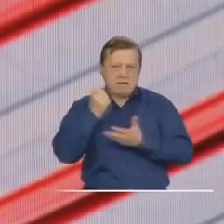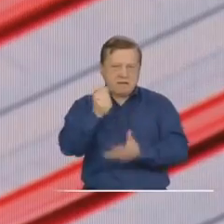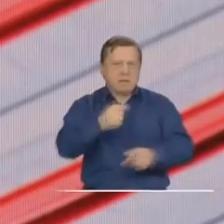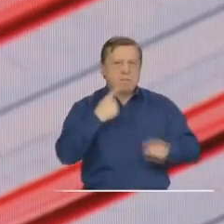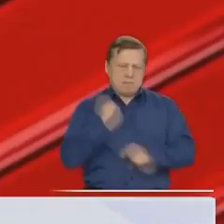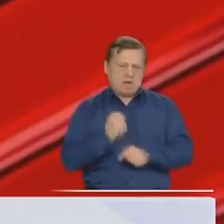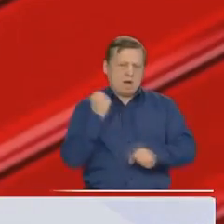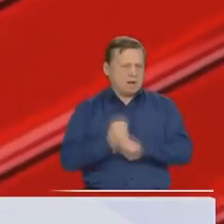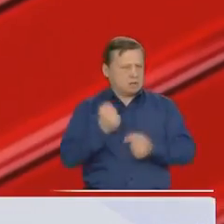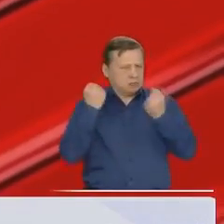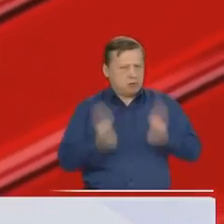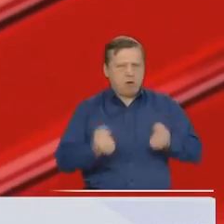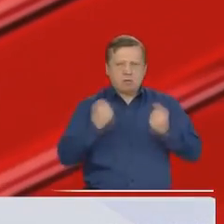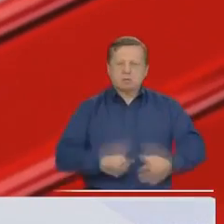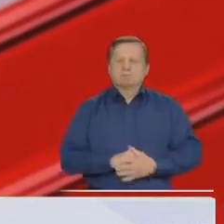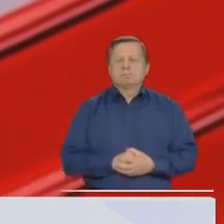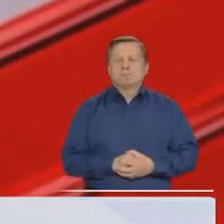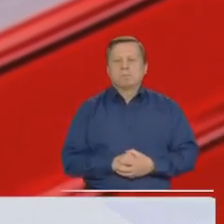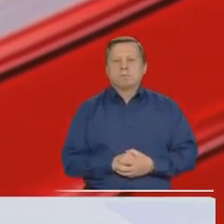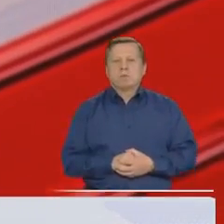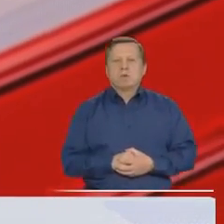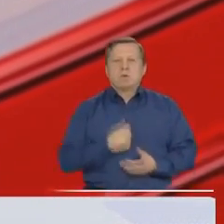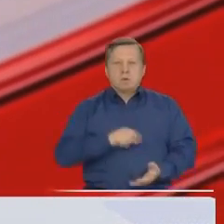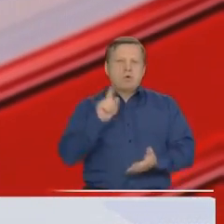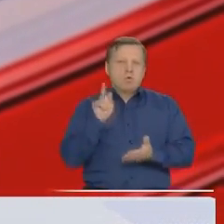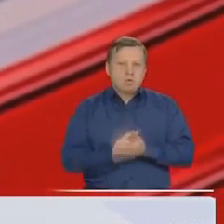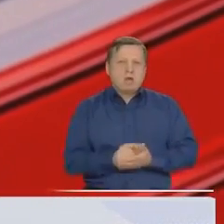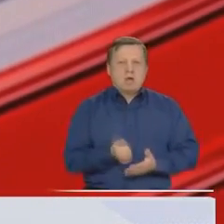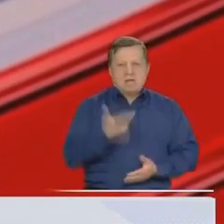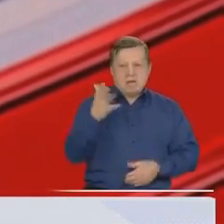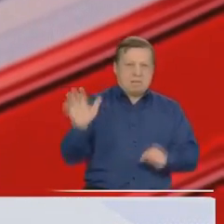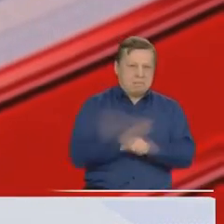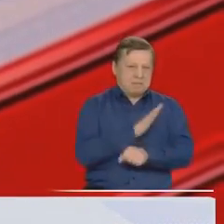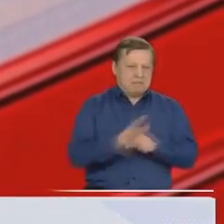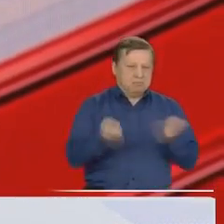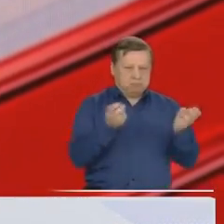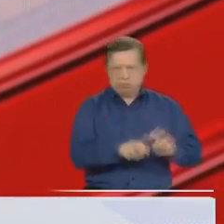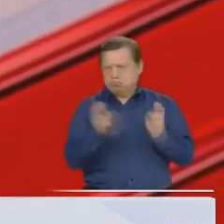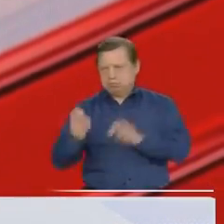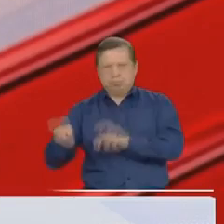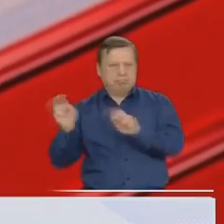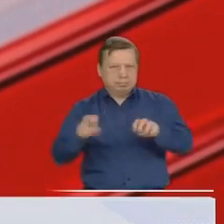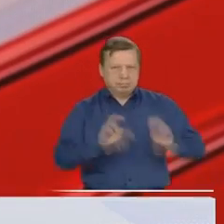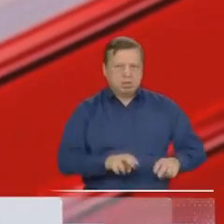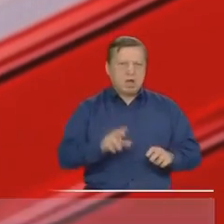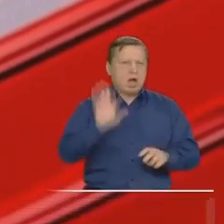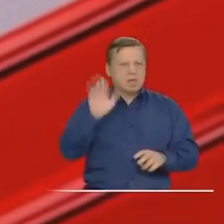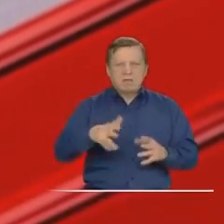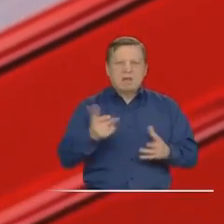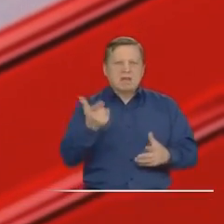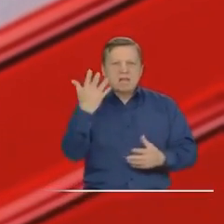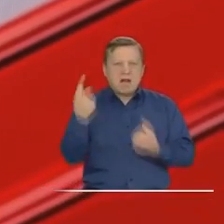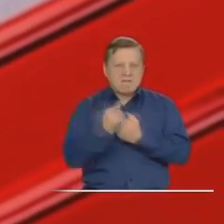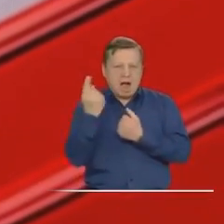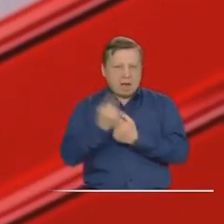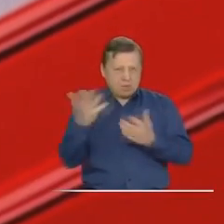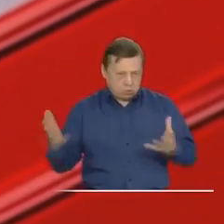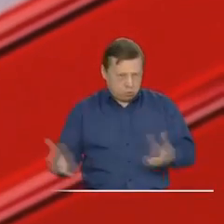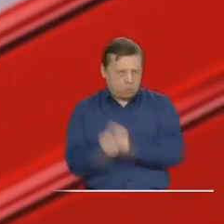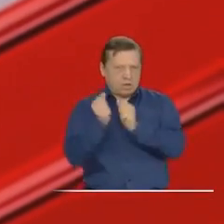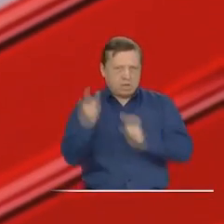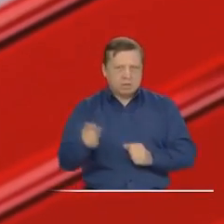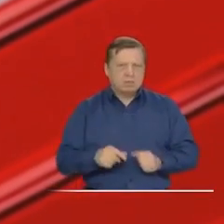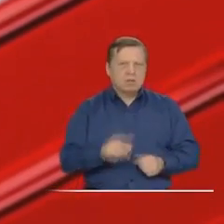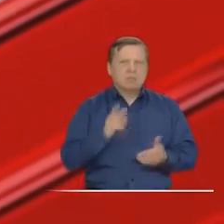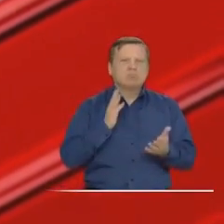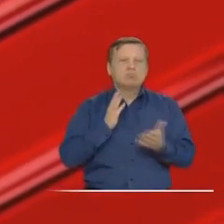polityczne koryto udało mi się wybudować kilka przedsiębiorca tak naprawdę to uratować kilka fabryk przed a